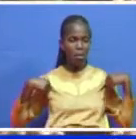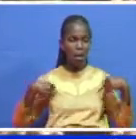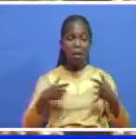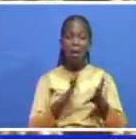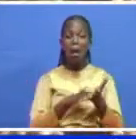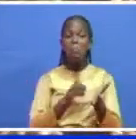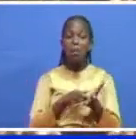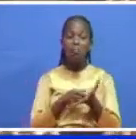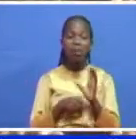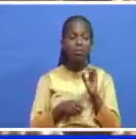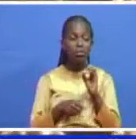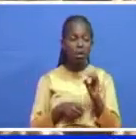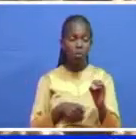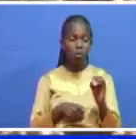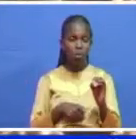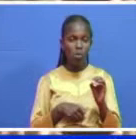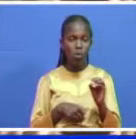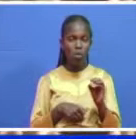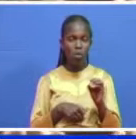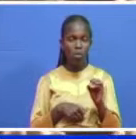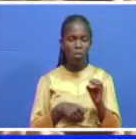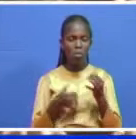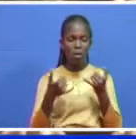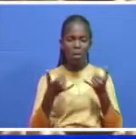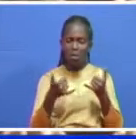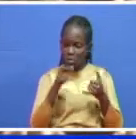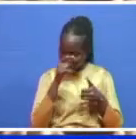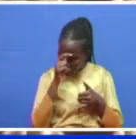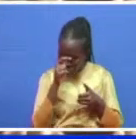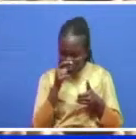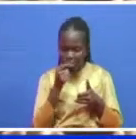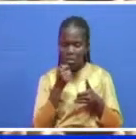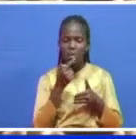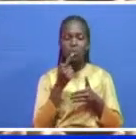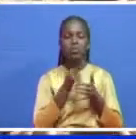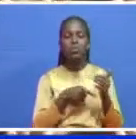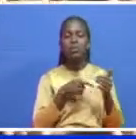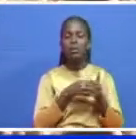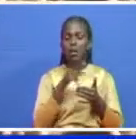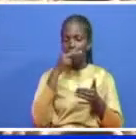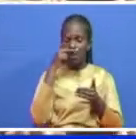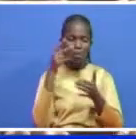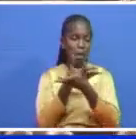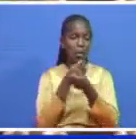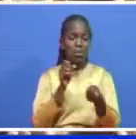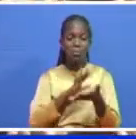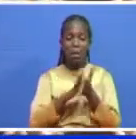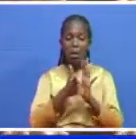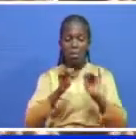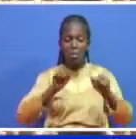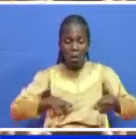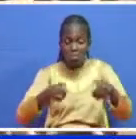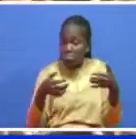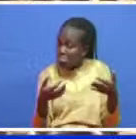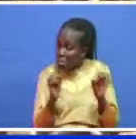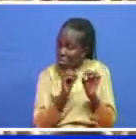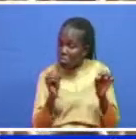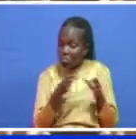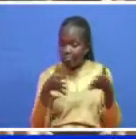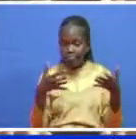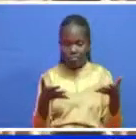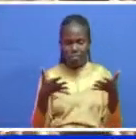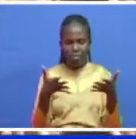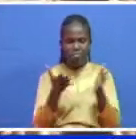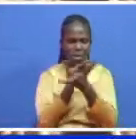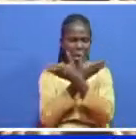ukamba. Nima ndo mambe kutharao. Kukwana mundu andika kwa zia, kalando nde zotu yuka musumbi wa ndhi no. Talama tuwe kaa, sumi mandhita masia ya wae